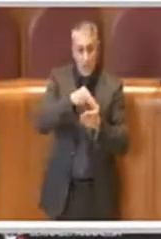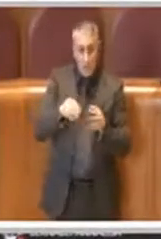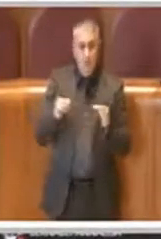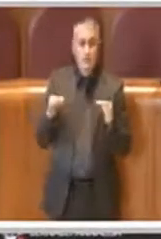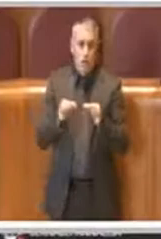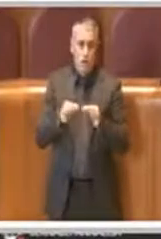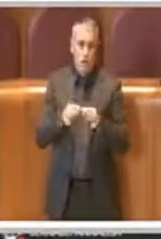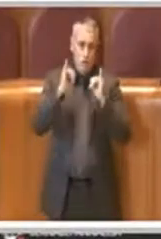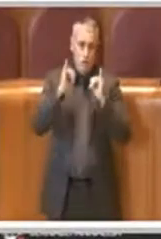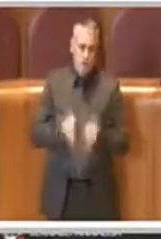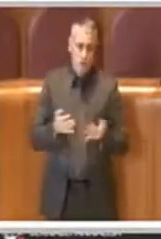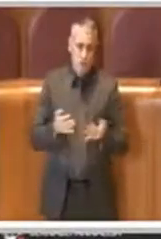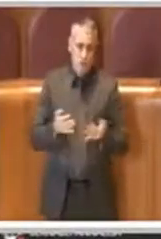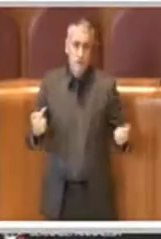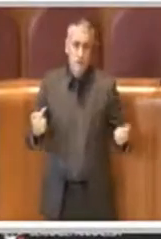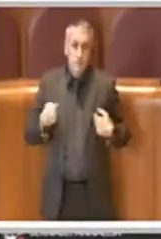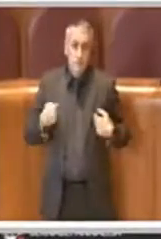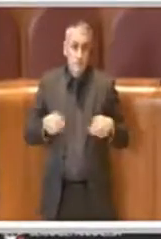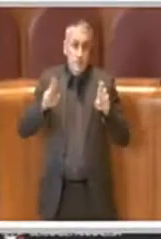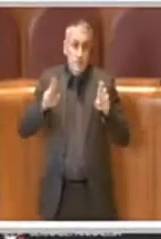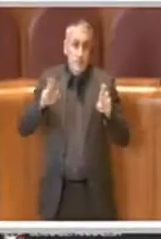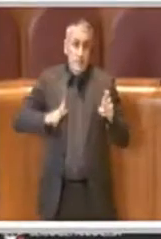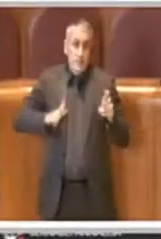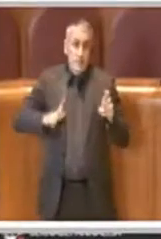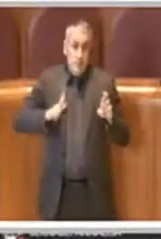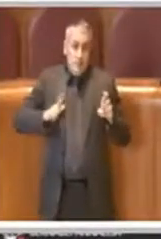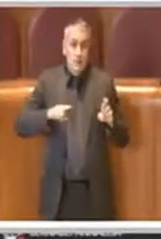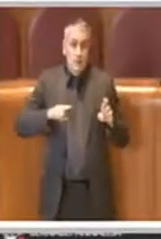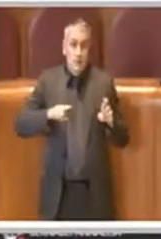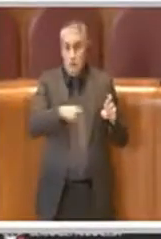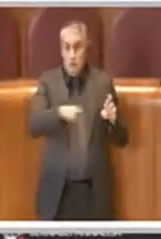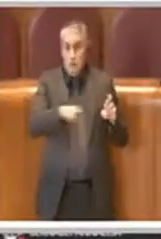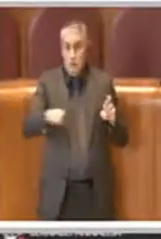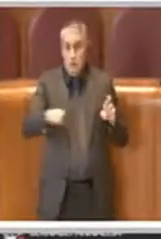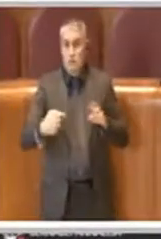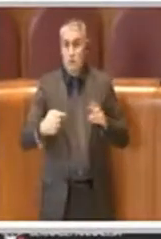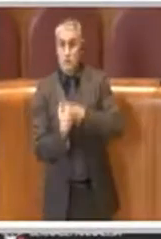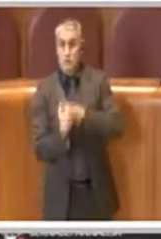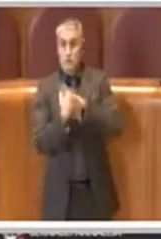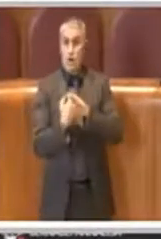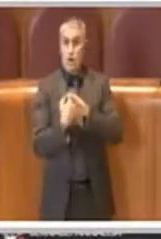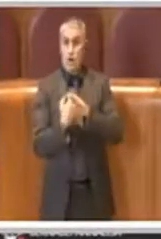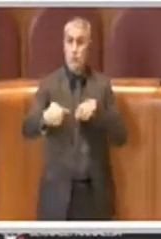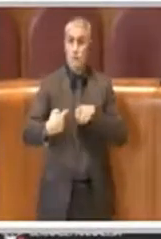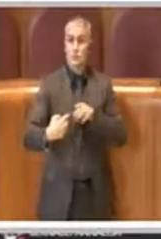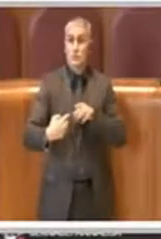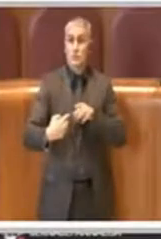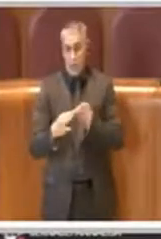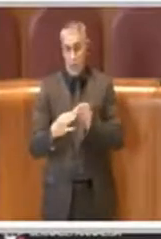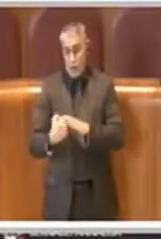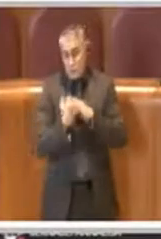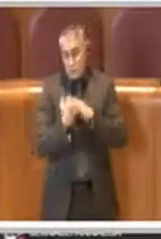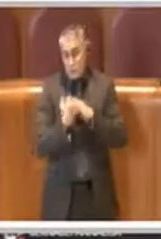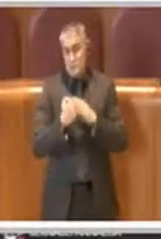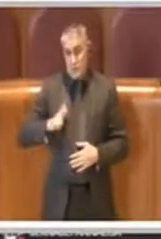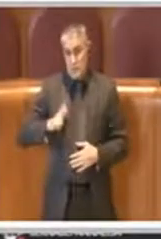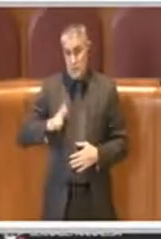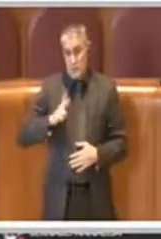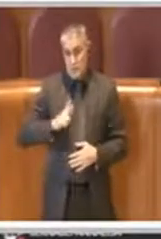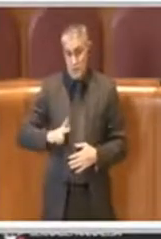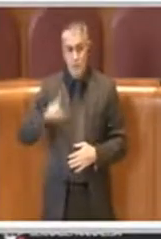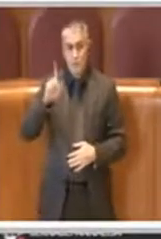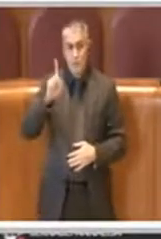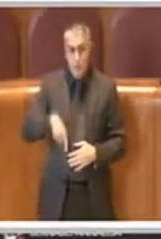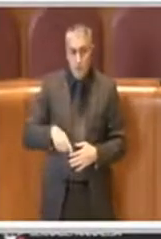in aula questi provvedimenti. Mi auguro che ci sia un supporto anche da parte dell'opposizione, perché giustamente anche le